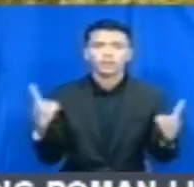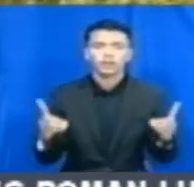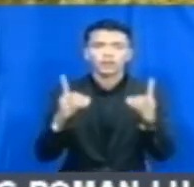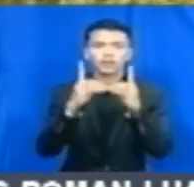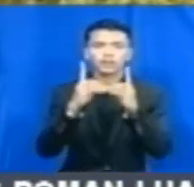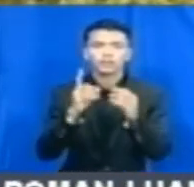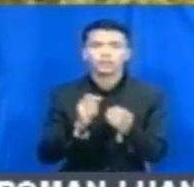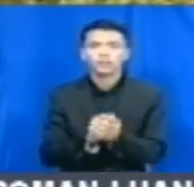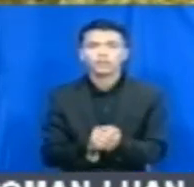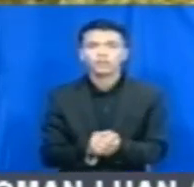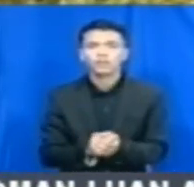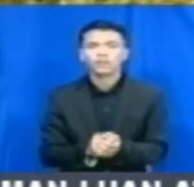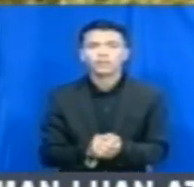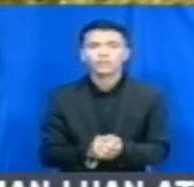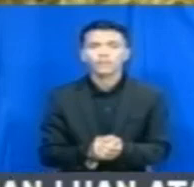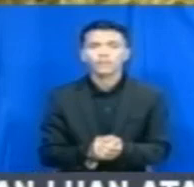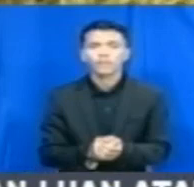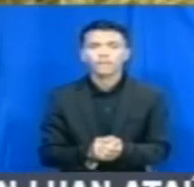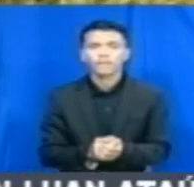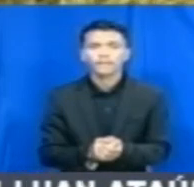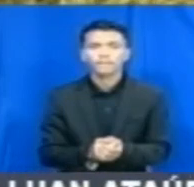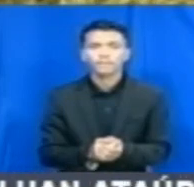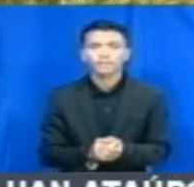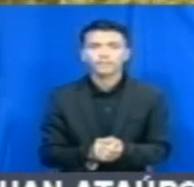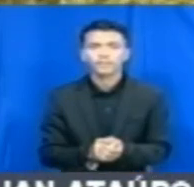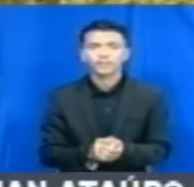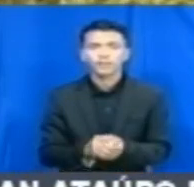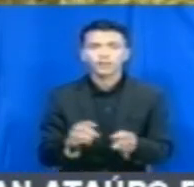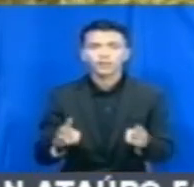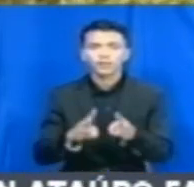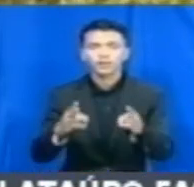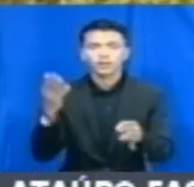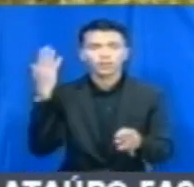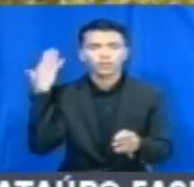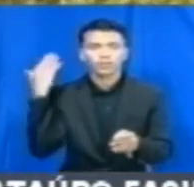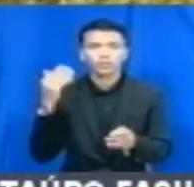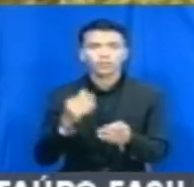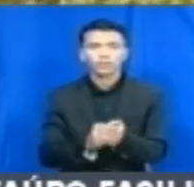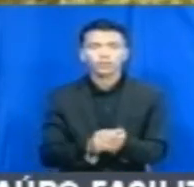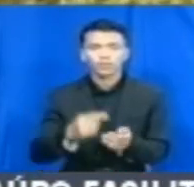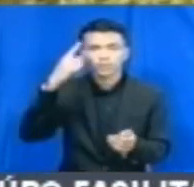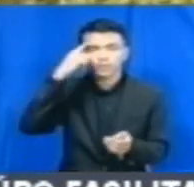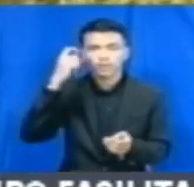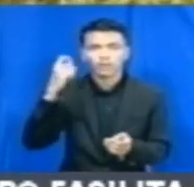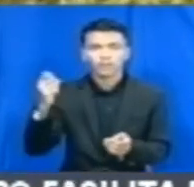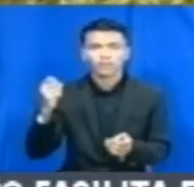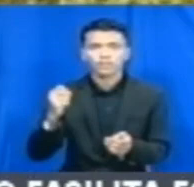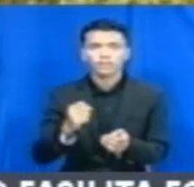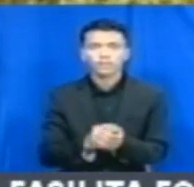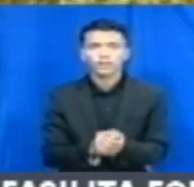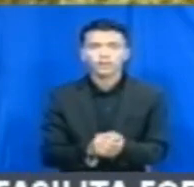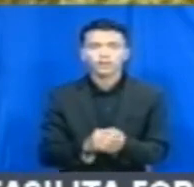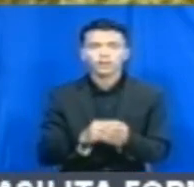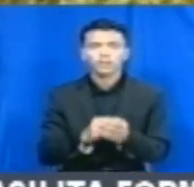Tambang bele kera ra toma chance. Mas que estrar ne ulu klaone, nebe tambang. Ninga sanga